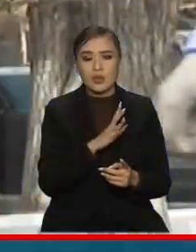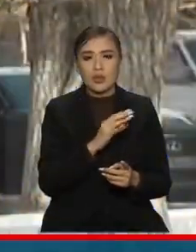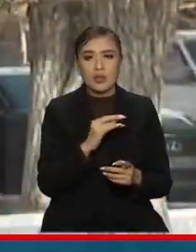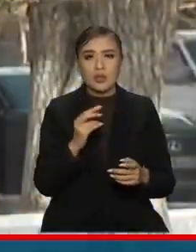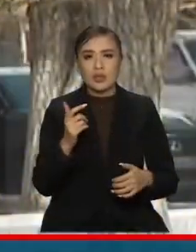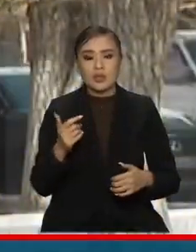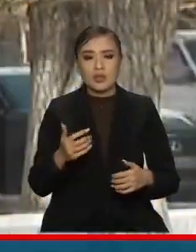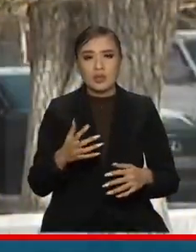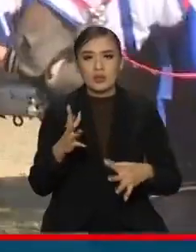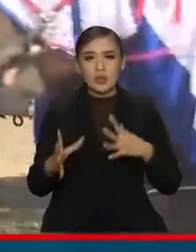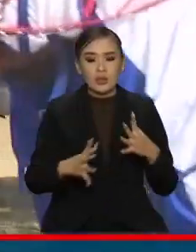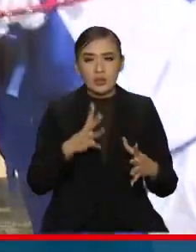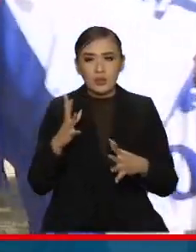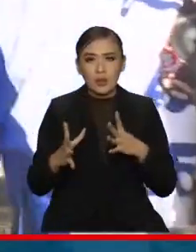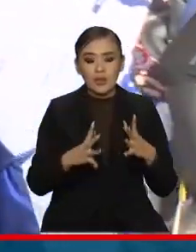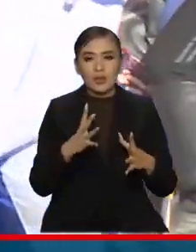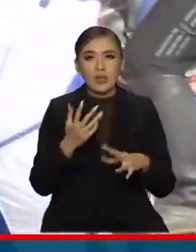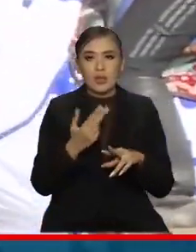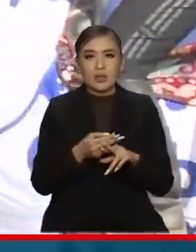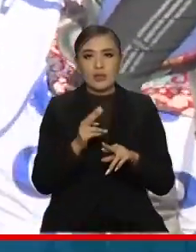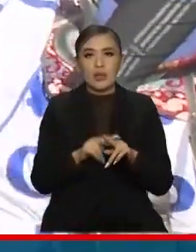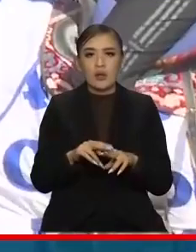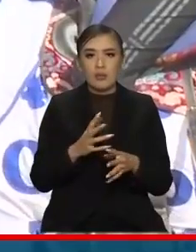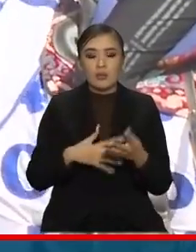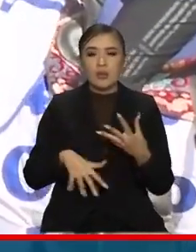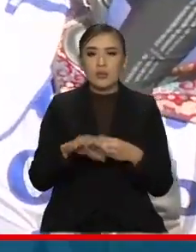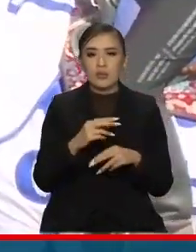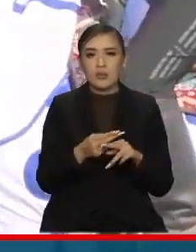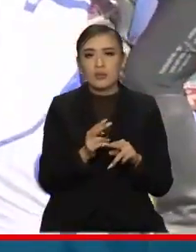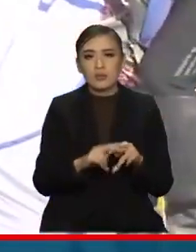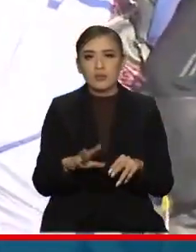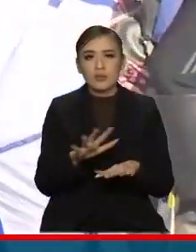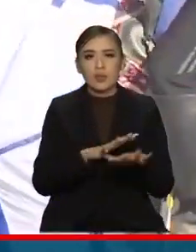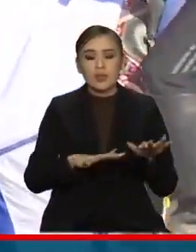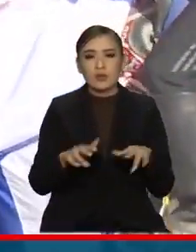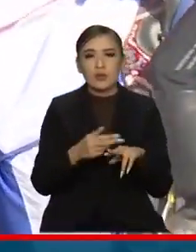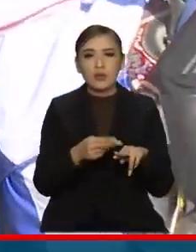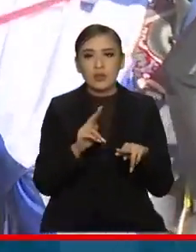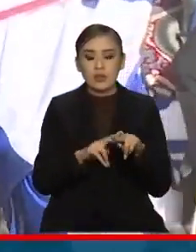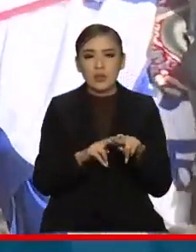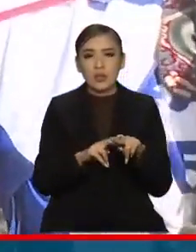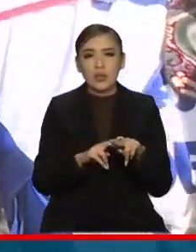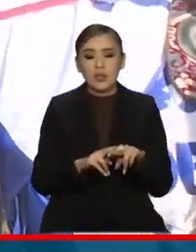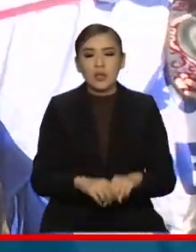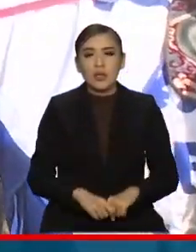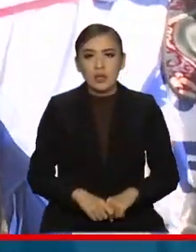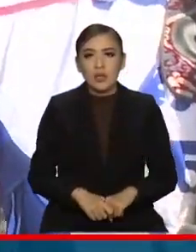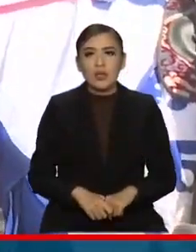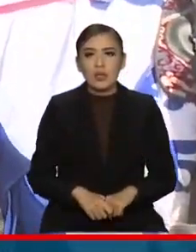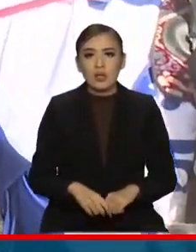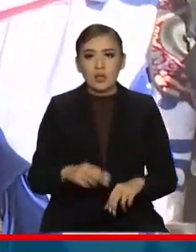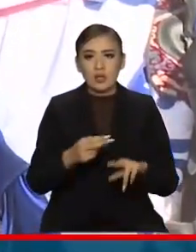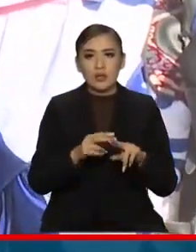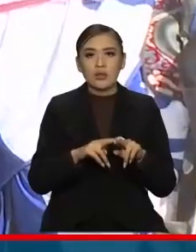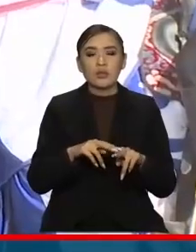Халықтың тілегімен, ниетімен аман есен барып қайтса жолымыз болып, сол жеңіспен оралсақ дейміз. Адам бәйгеге шыққанда